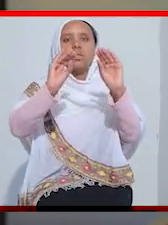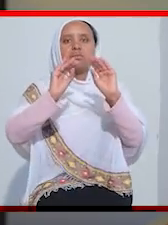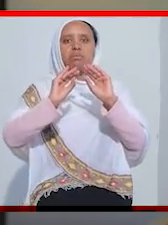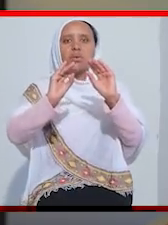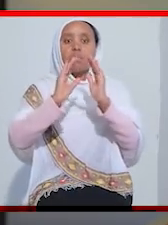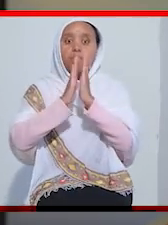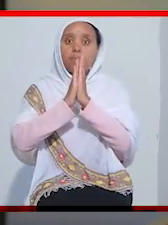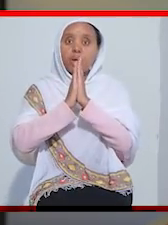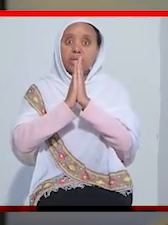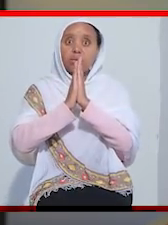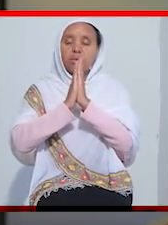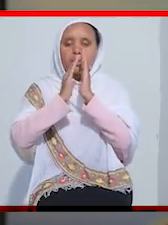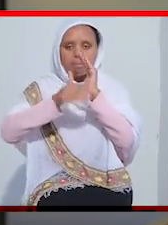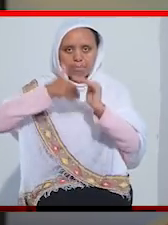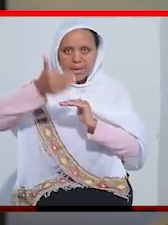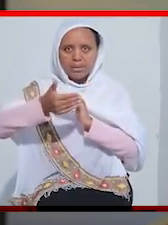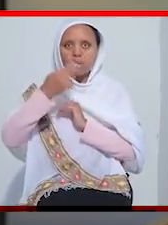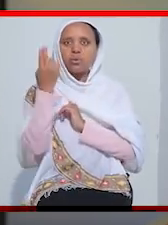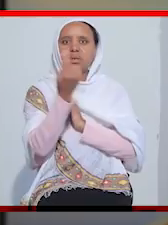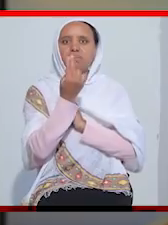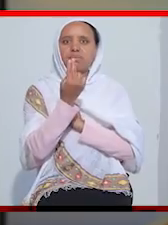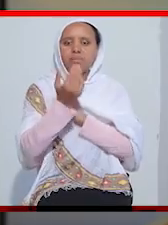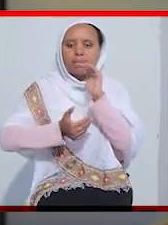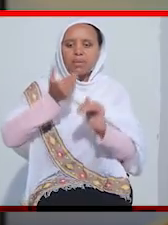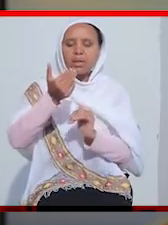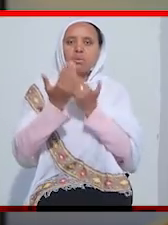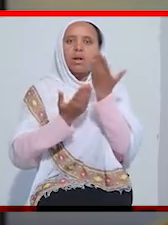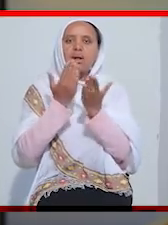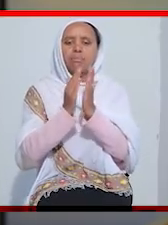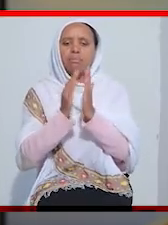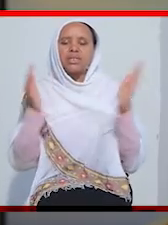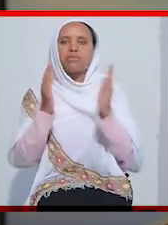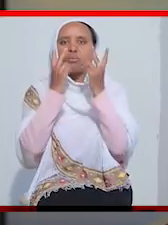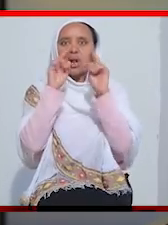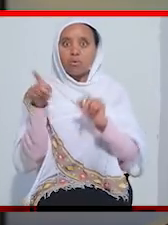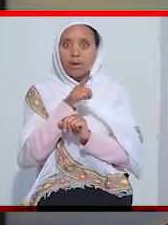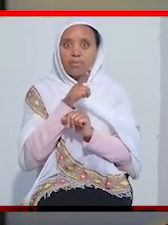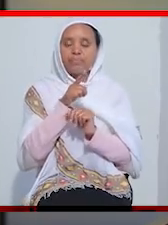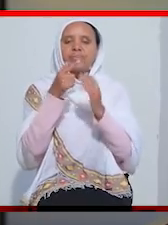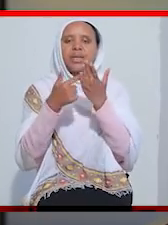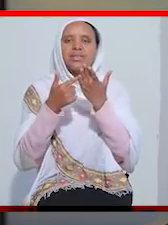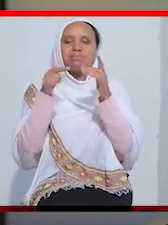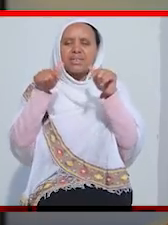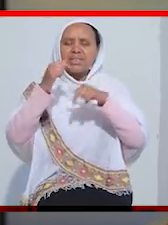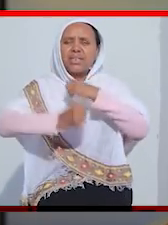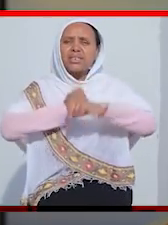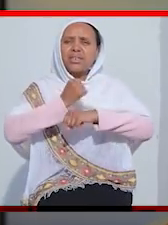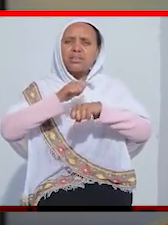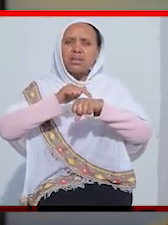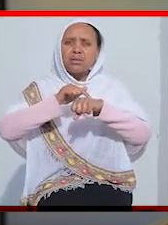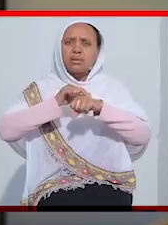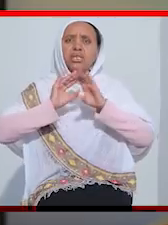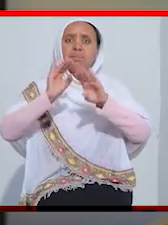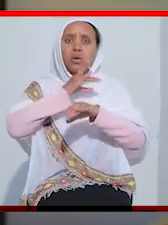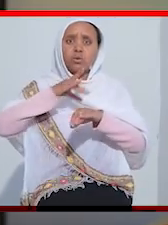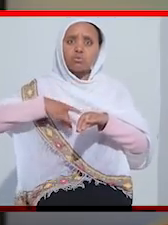ክርስቲያን የምታስተምረው። በጸሎት የሚቀጥለውን ጥቅም የሚቀጥለውን አገልግሎት በሰፊ የምናየው ይሆናል። ስለዚህ በዚህ